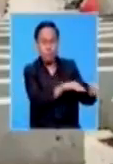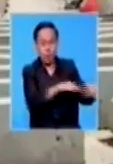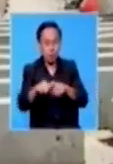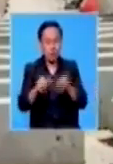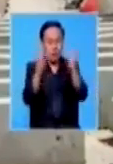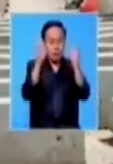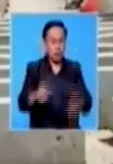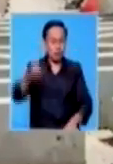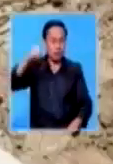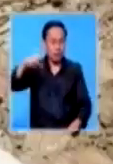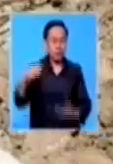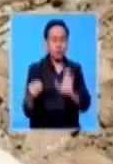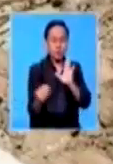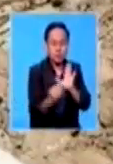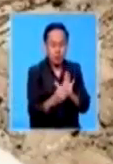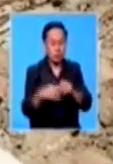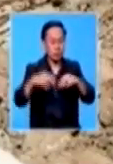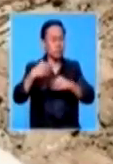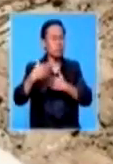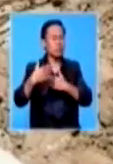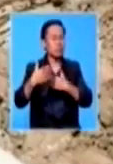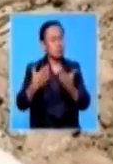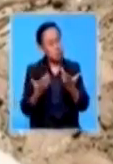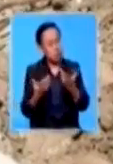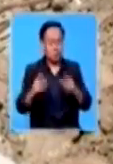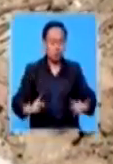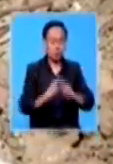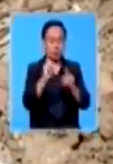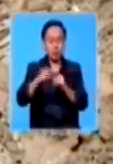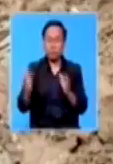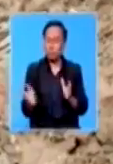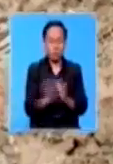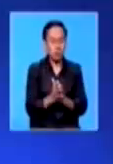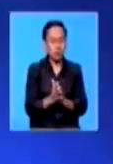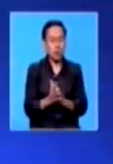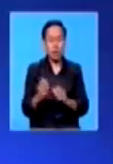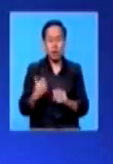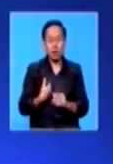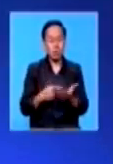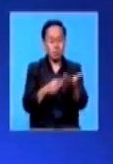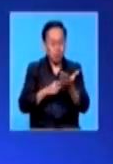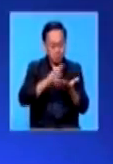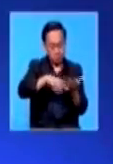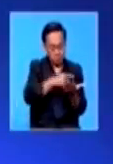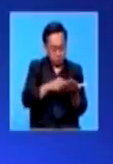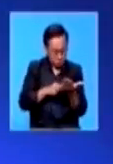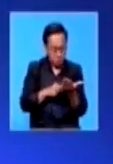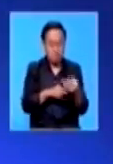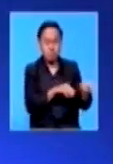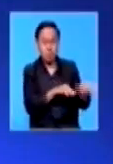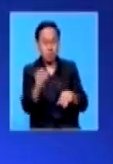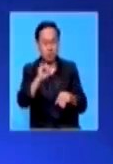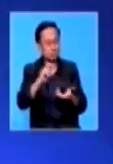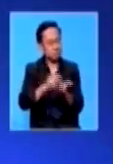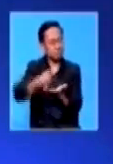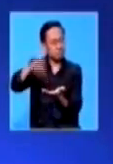ธีการมาทั้งกทมทั้งในส่วนของกระทรวงต่างๆด้วยนะครับผมไม่อนุมัติอ่ะนะถ้าไม่เสนอมาเป็นแผ่นเป็นพื้น